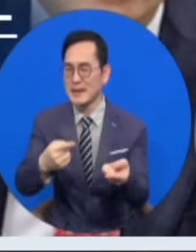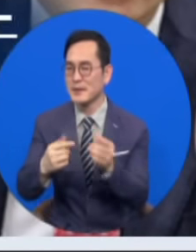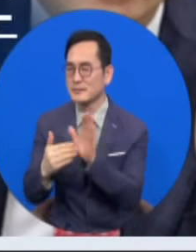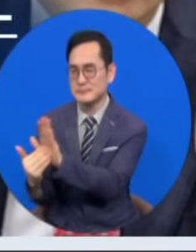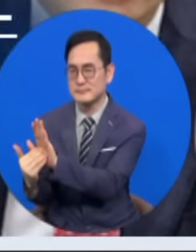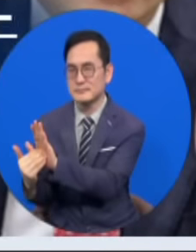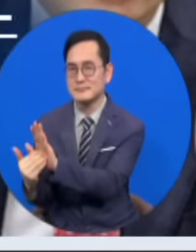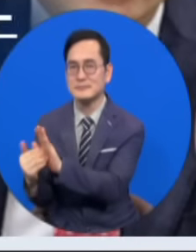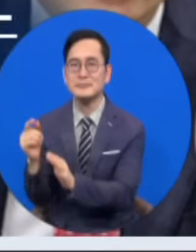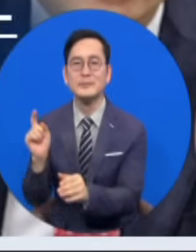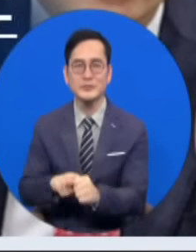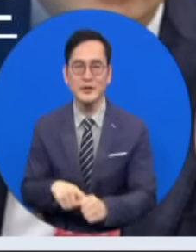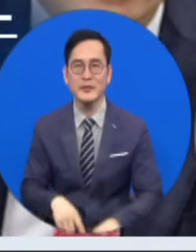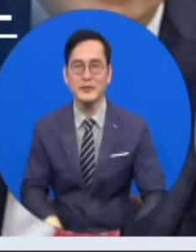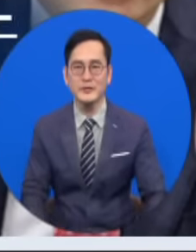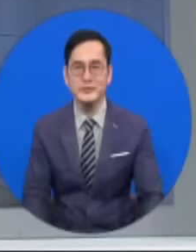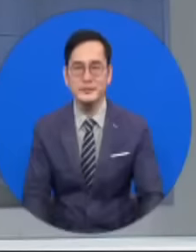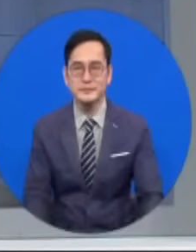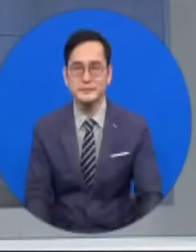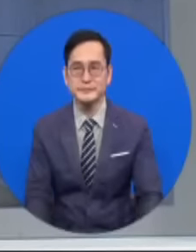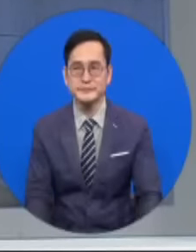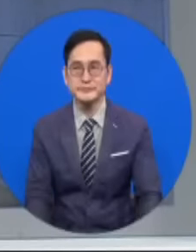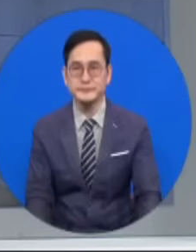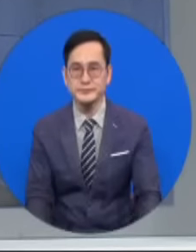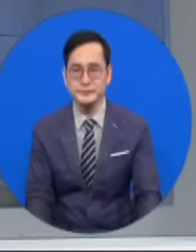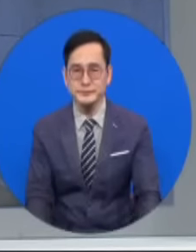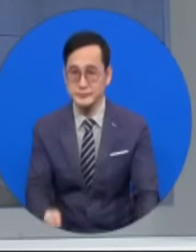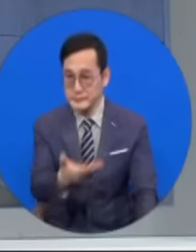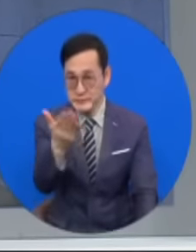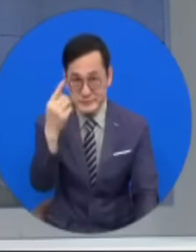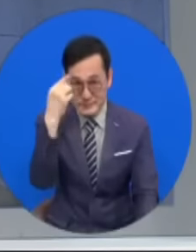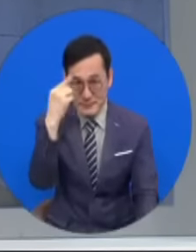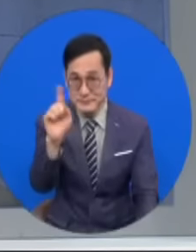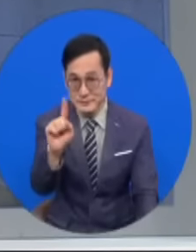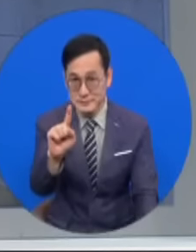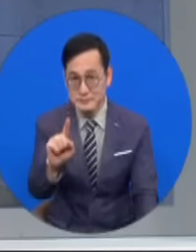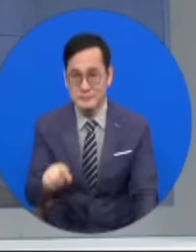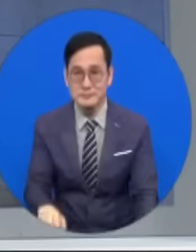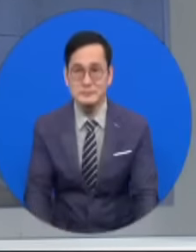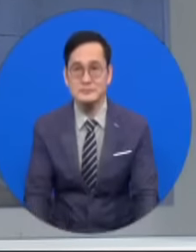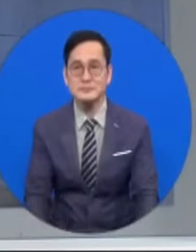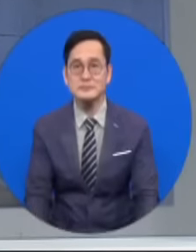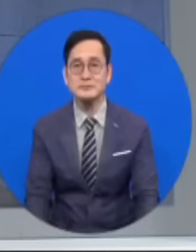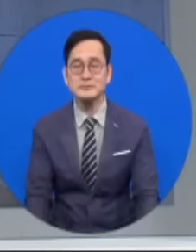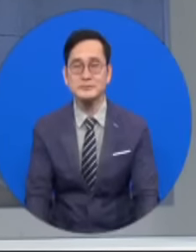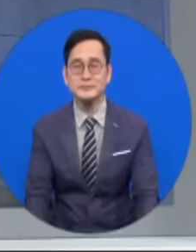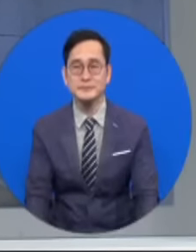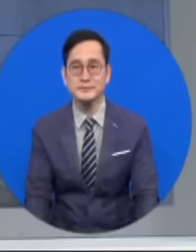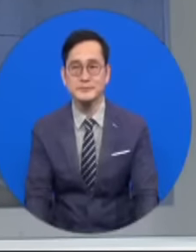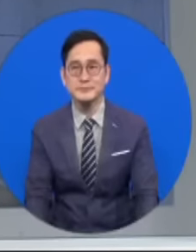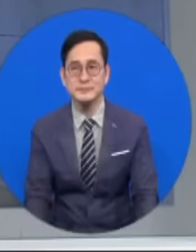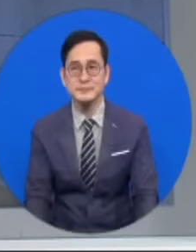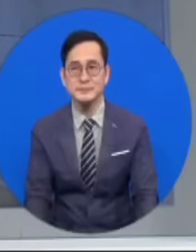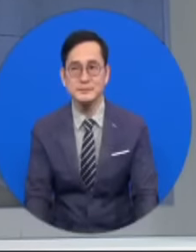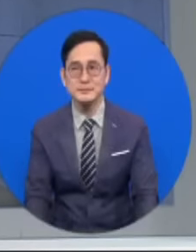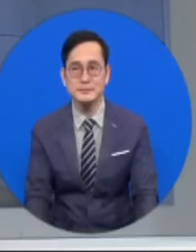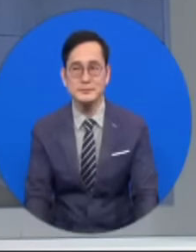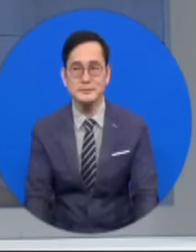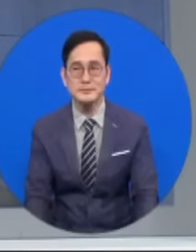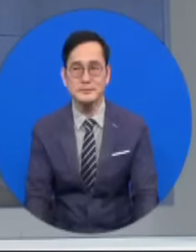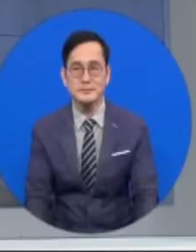그렇군요 김광산 변호사님 개인정 견에 전해드렸습니다 여러분 어떻게 생각하 까 성춘 부의장님 특히 민주당이 지금 박상용